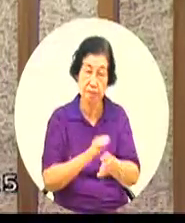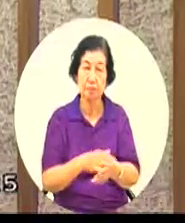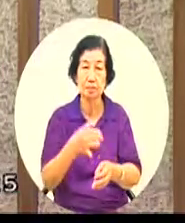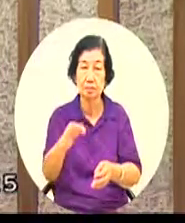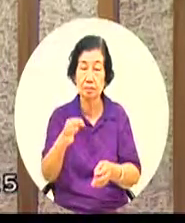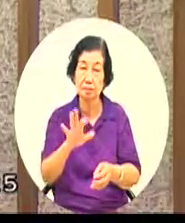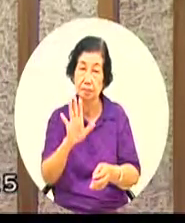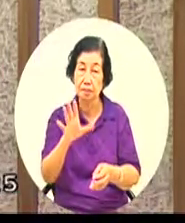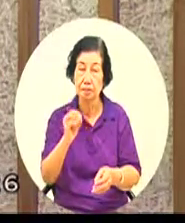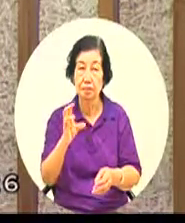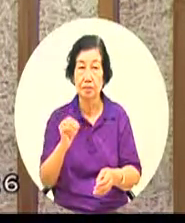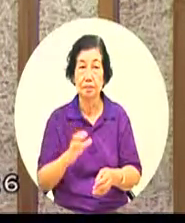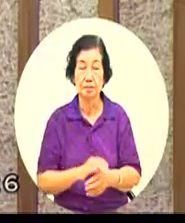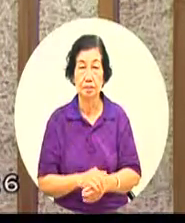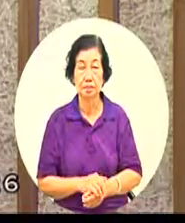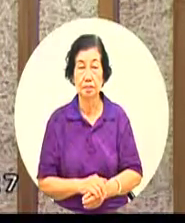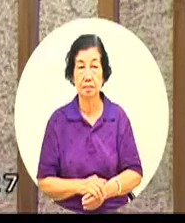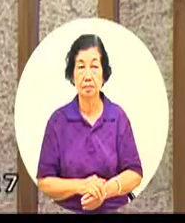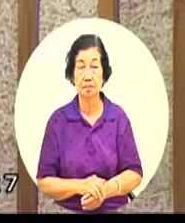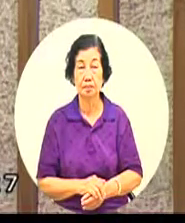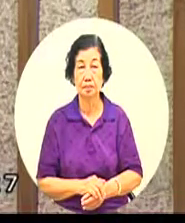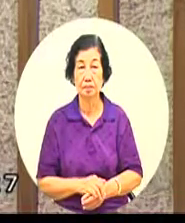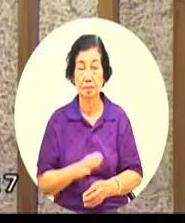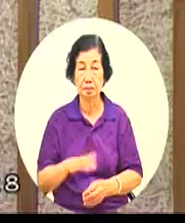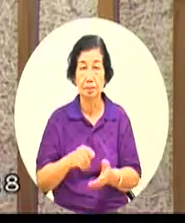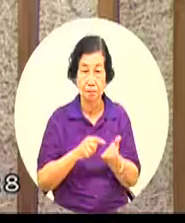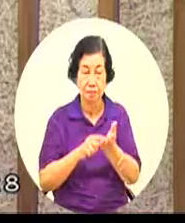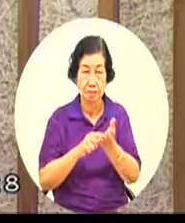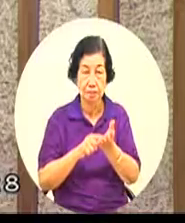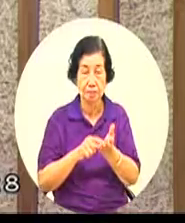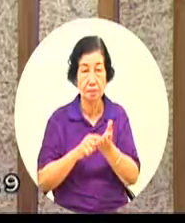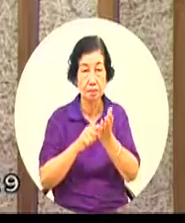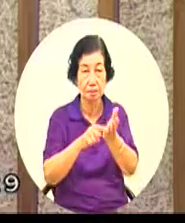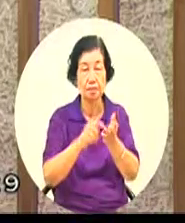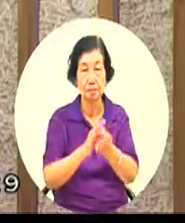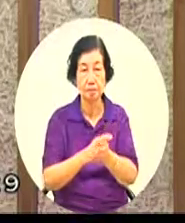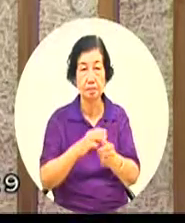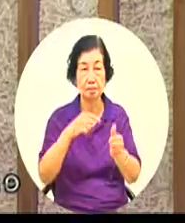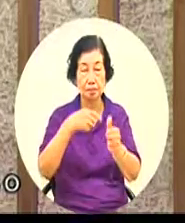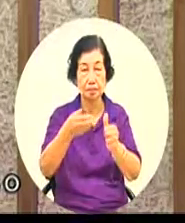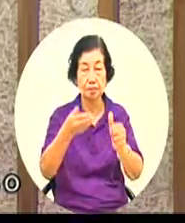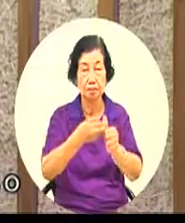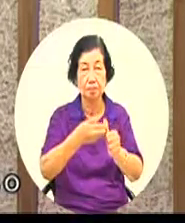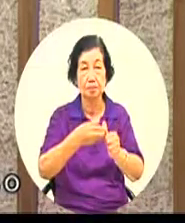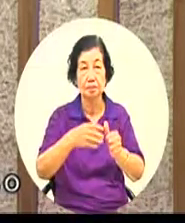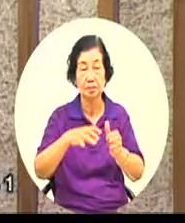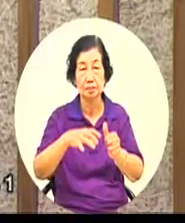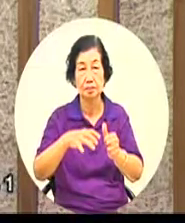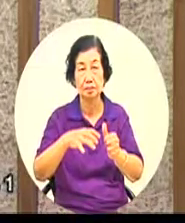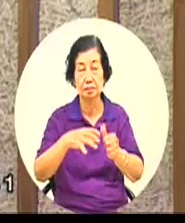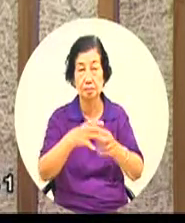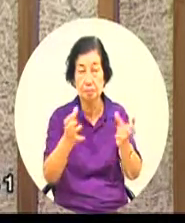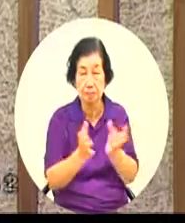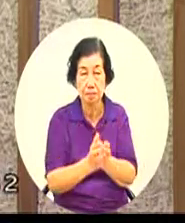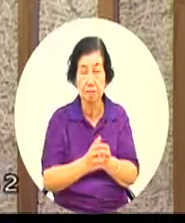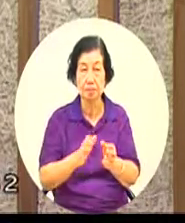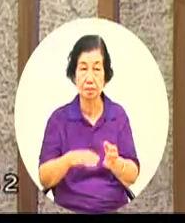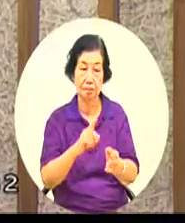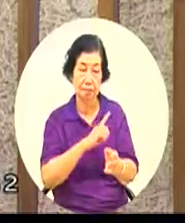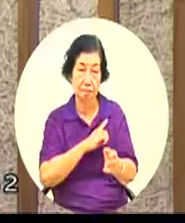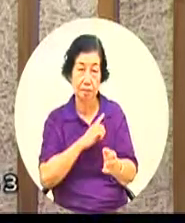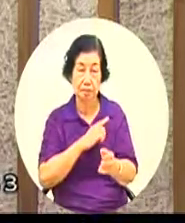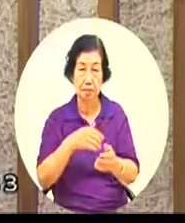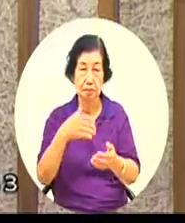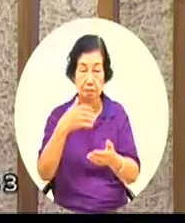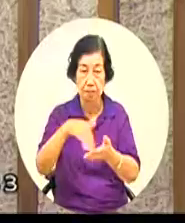有。 所以你们没有争取教育部的这笔经费。 也是 你们只有自编的，自己编了100多万，是不是？ 自己编